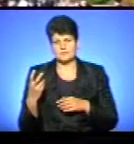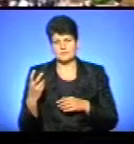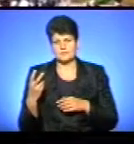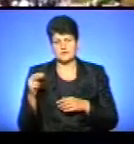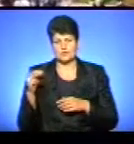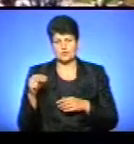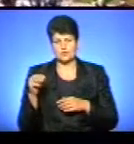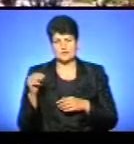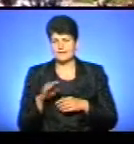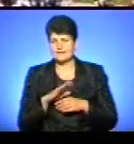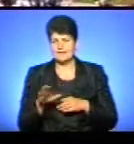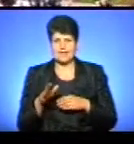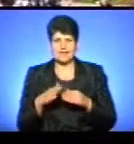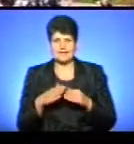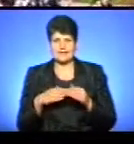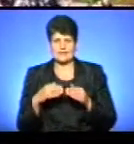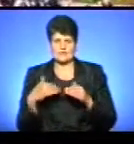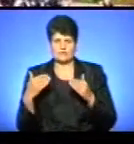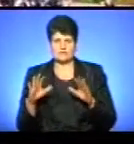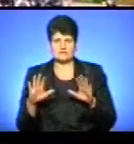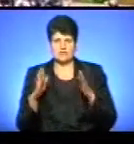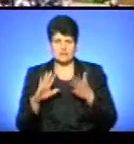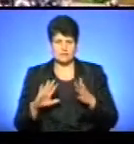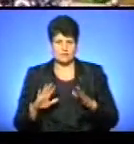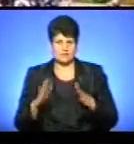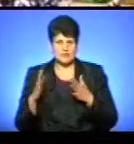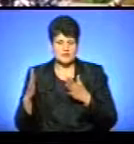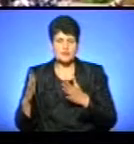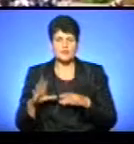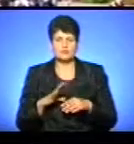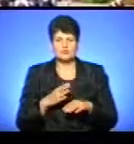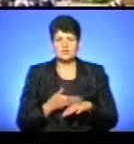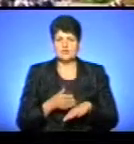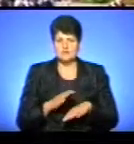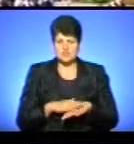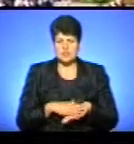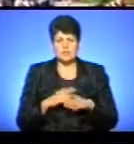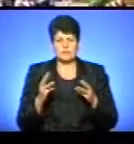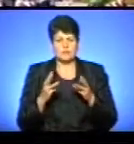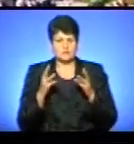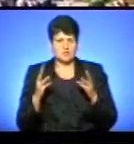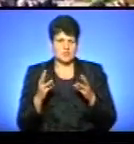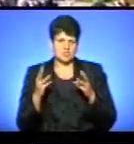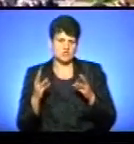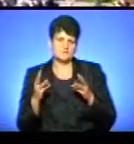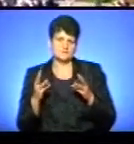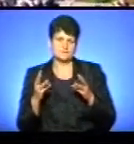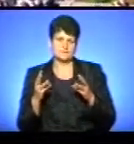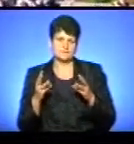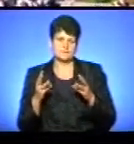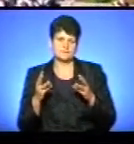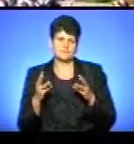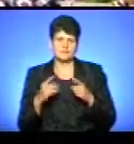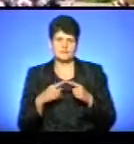2000 некласифікованих з надзвичайних подій. Були ряд таких важких, такі як пожежа на